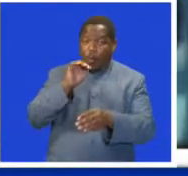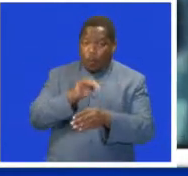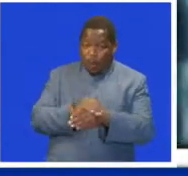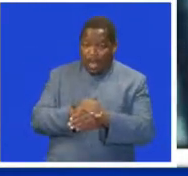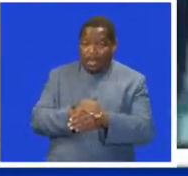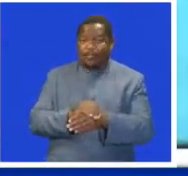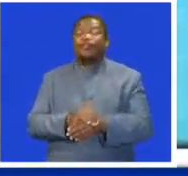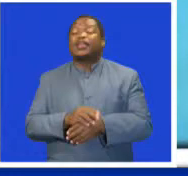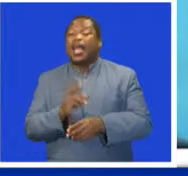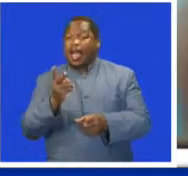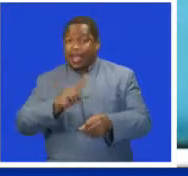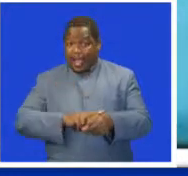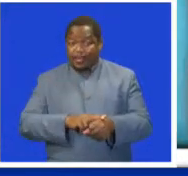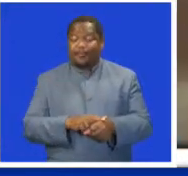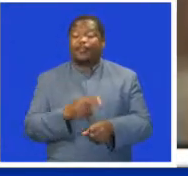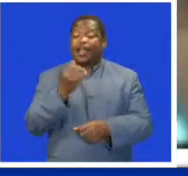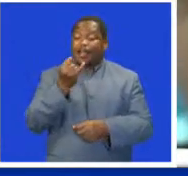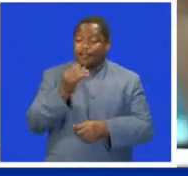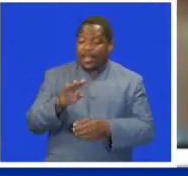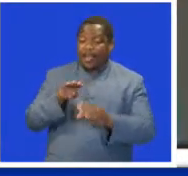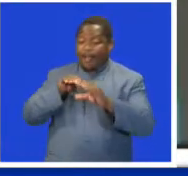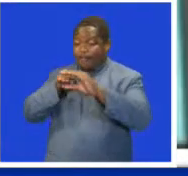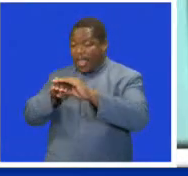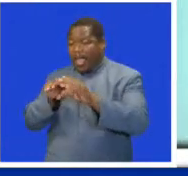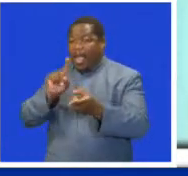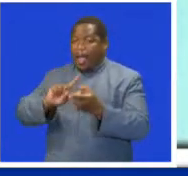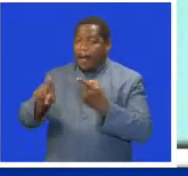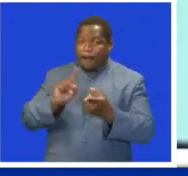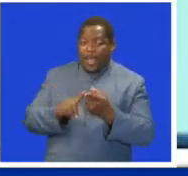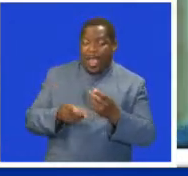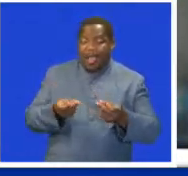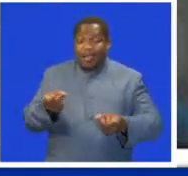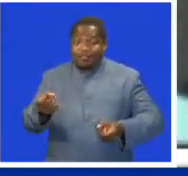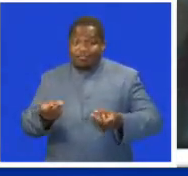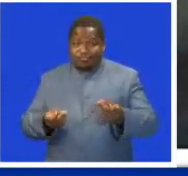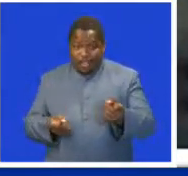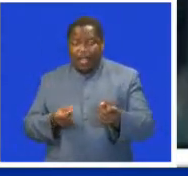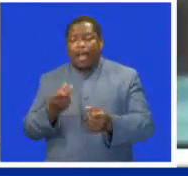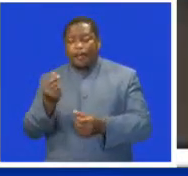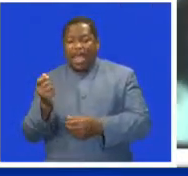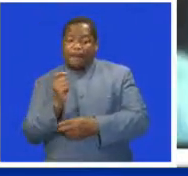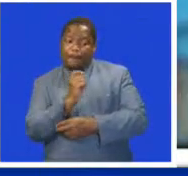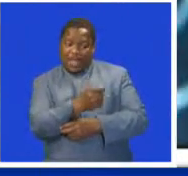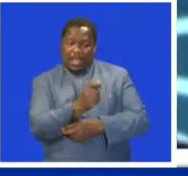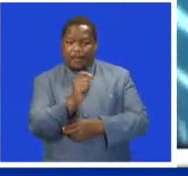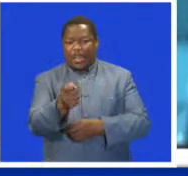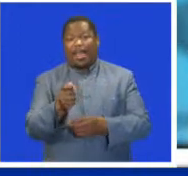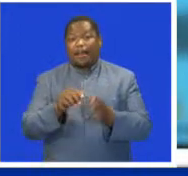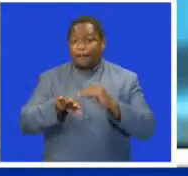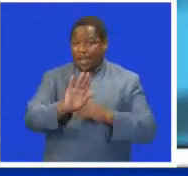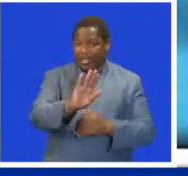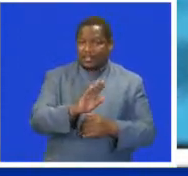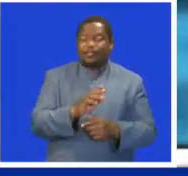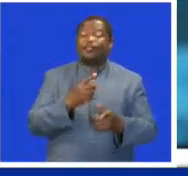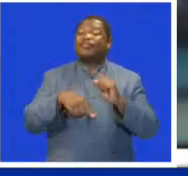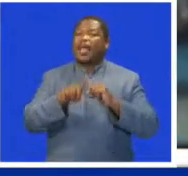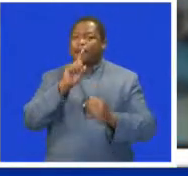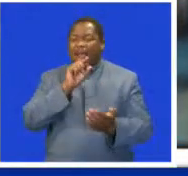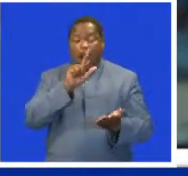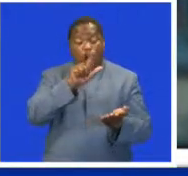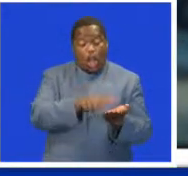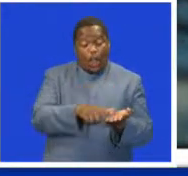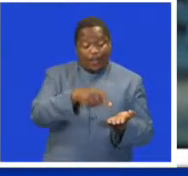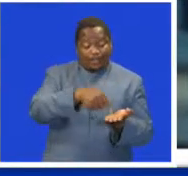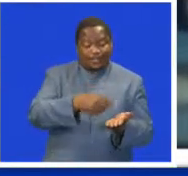ke bakhone ukuthi babhadalelwe emakhono nemisebenzi yabo kepha noma lo mthetho lovikela emalungelo